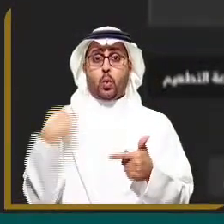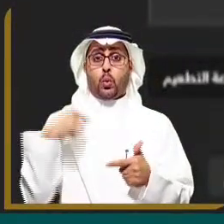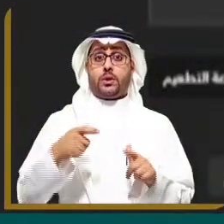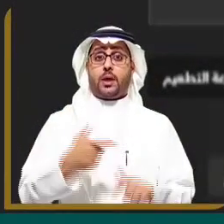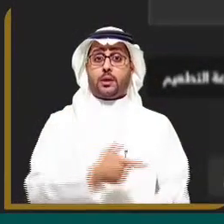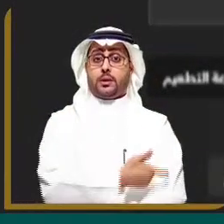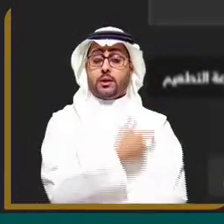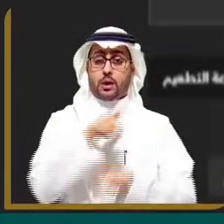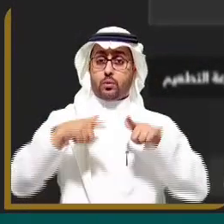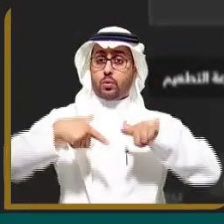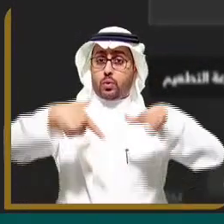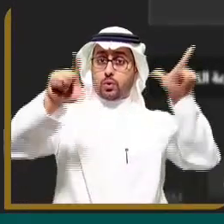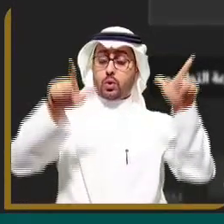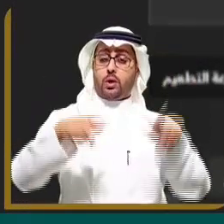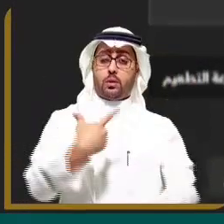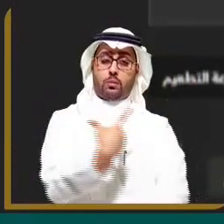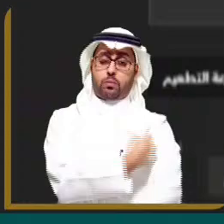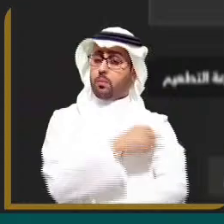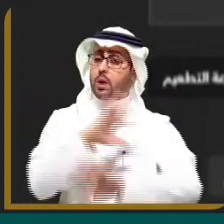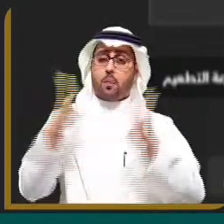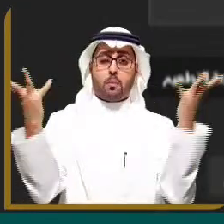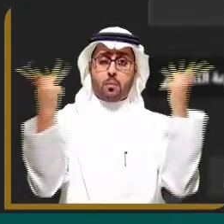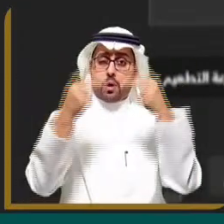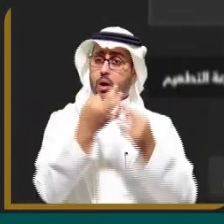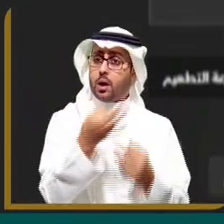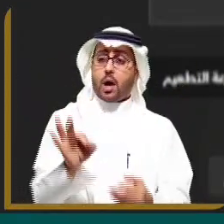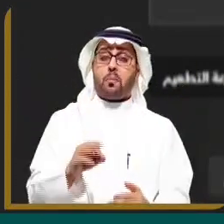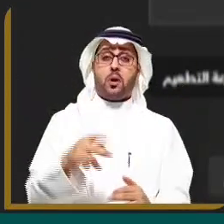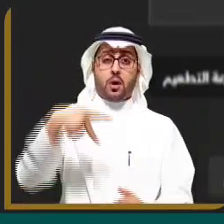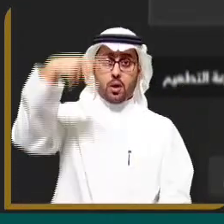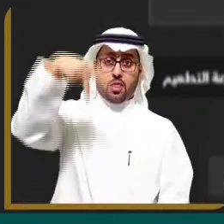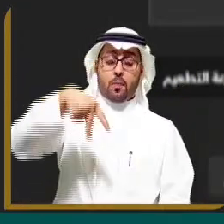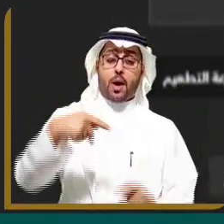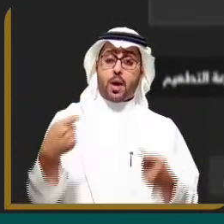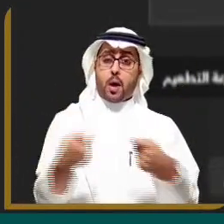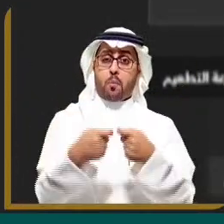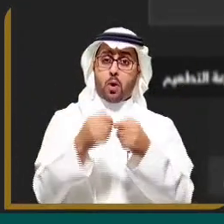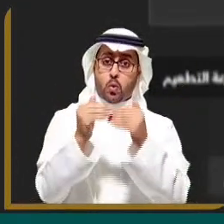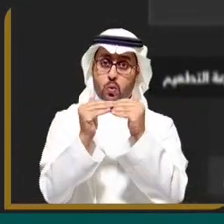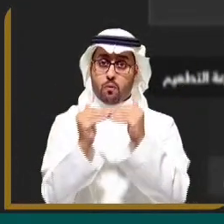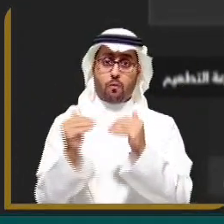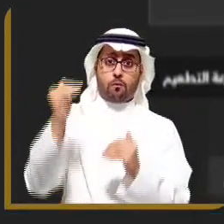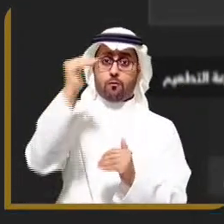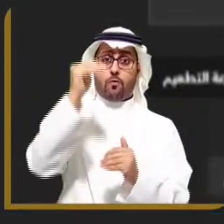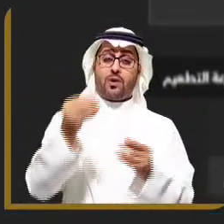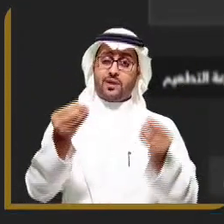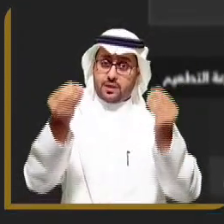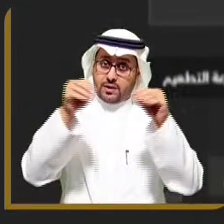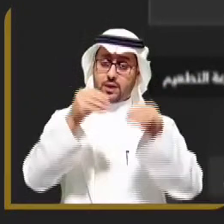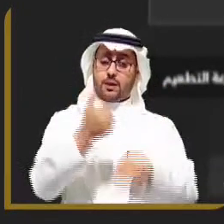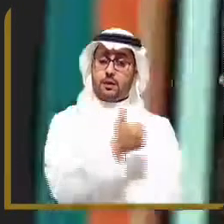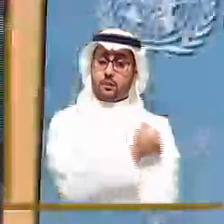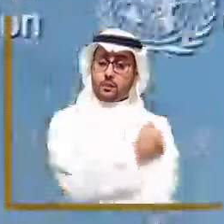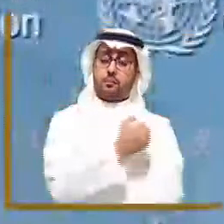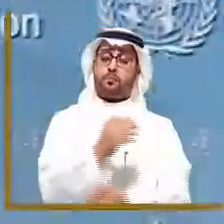وزارة الصحة تعلن تخطي جرعات كورونا المعطاة حاجز 8 ملايين جرعة.